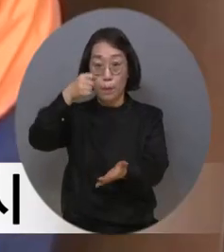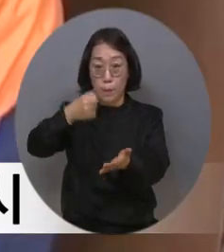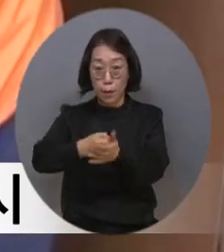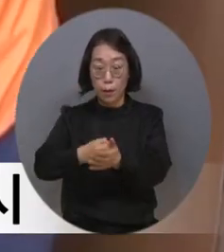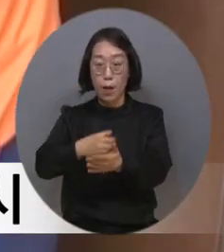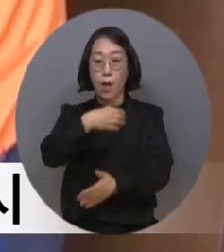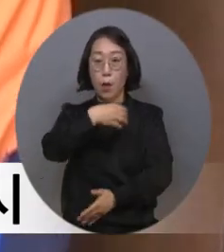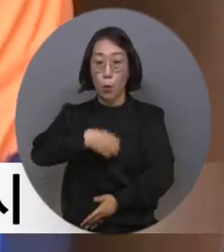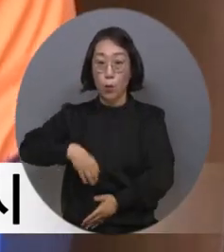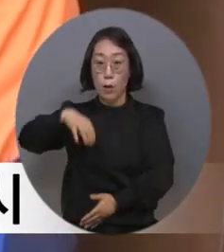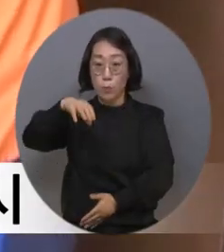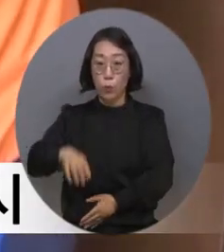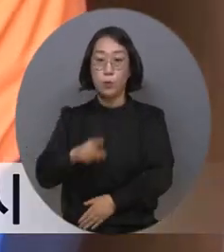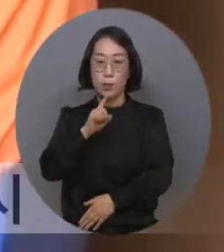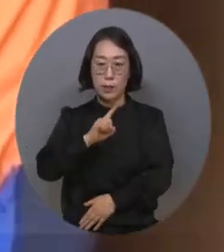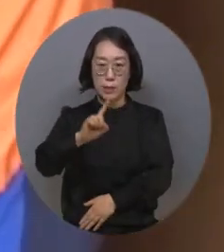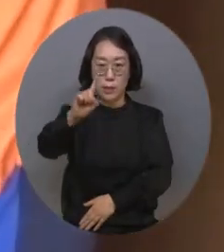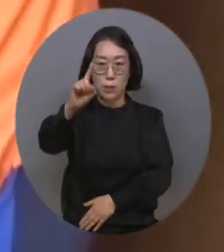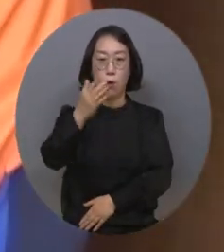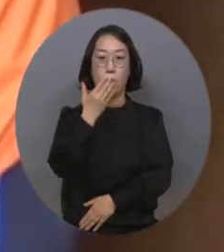관내동 행정복지센터에서 할 수 있습니다